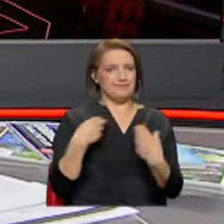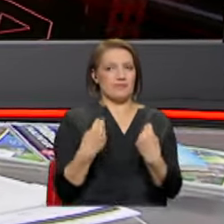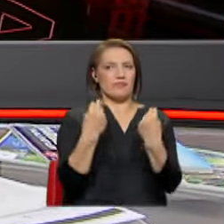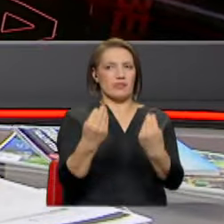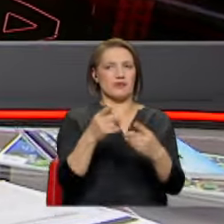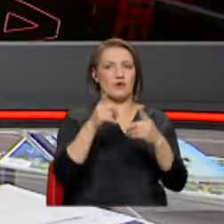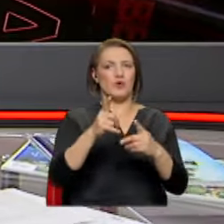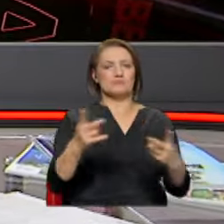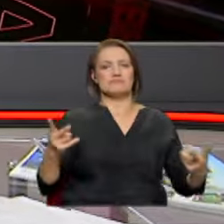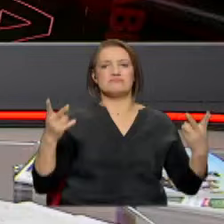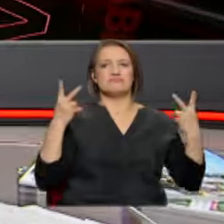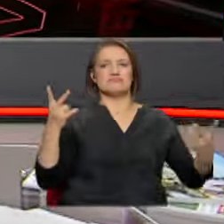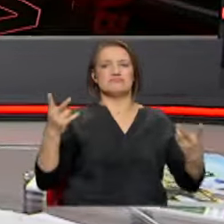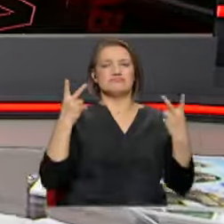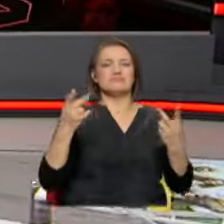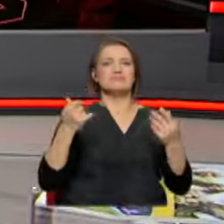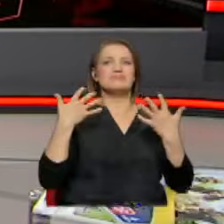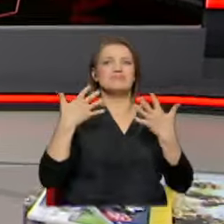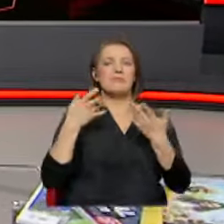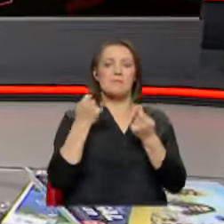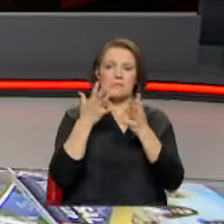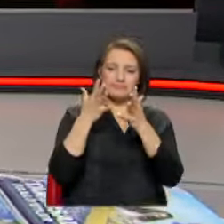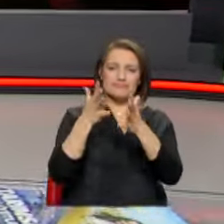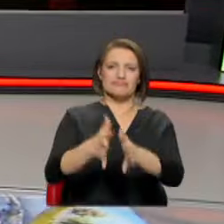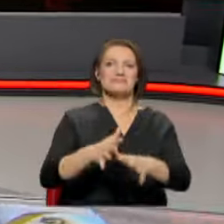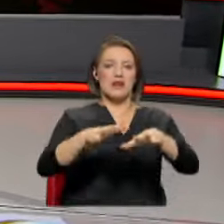o şatafat ve israf selini.